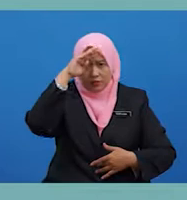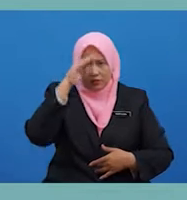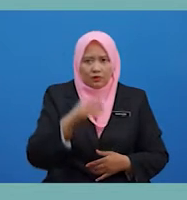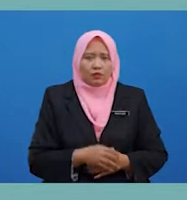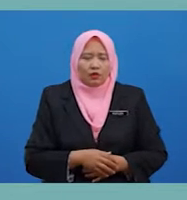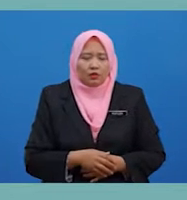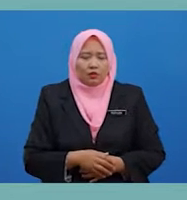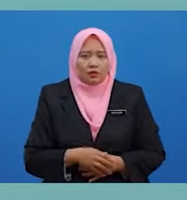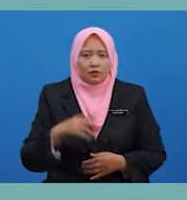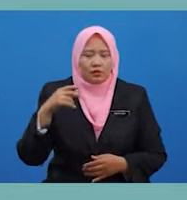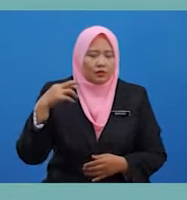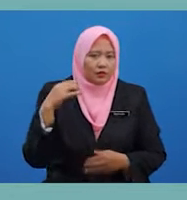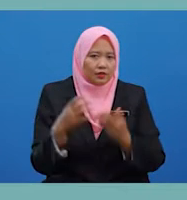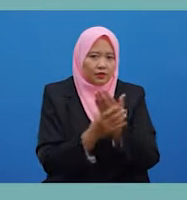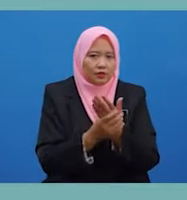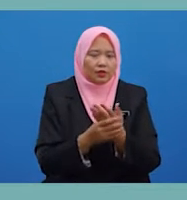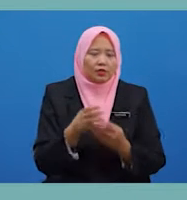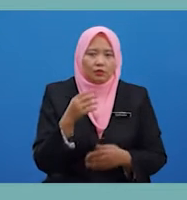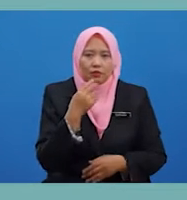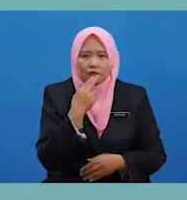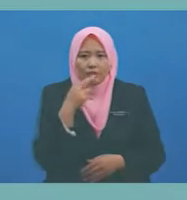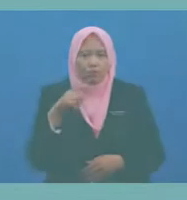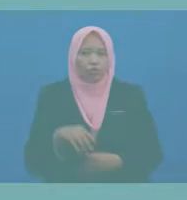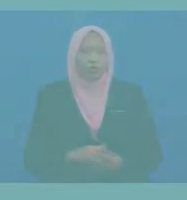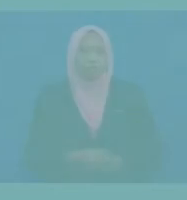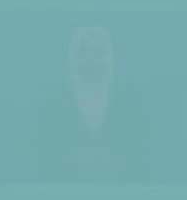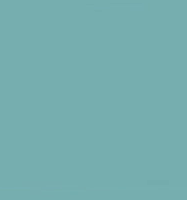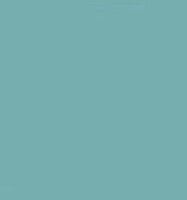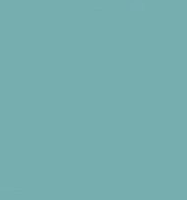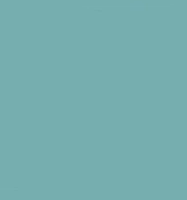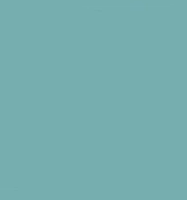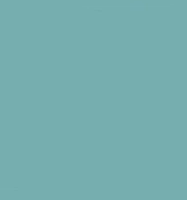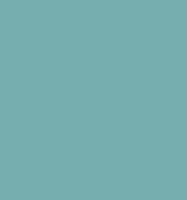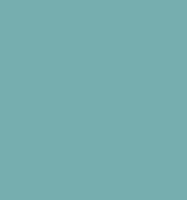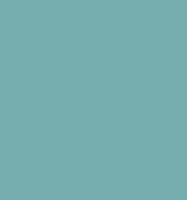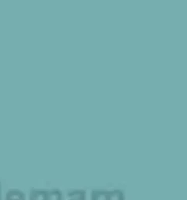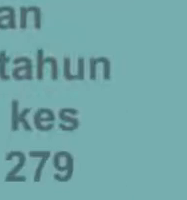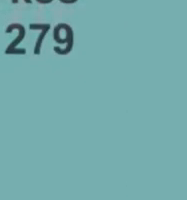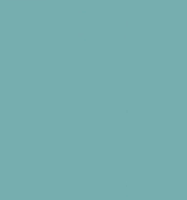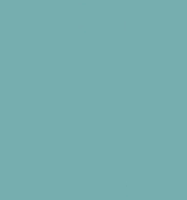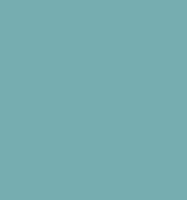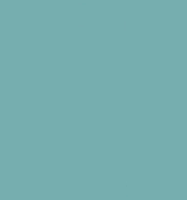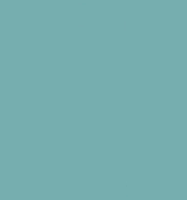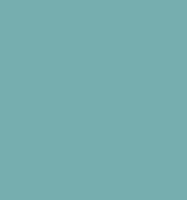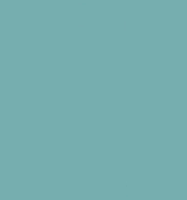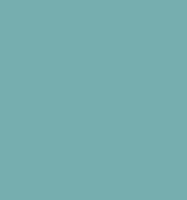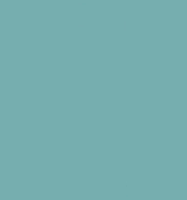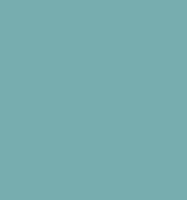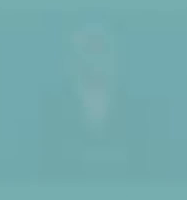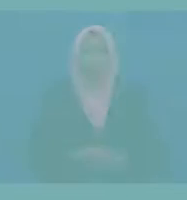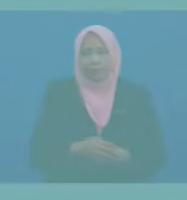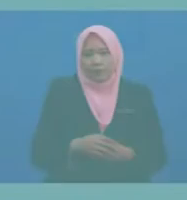dan keracunan makanan. demam denggi pada